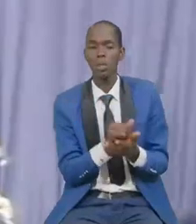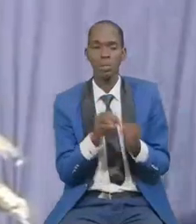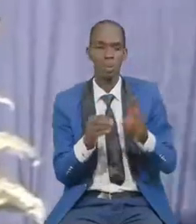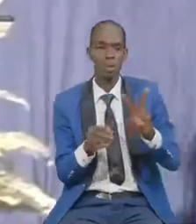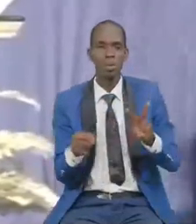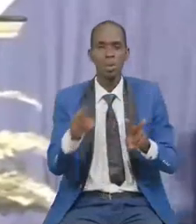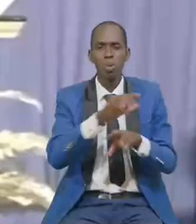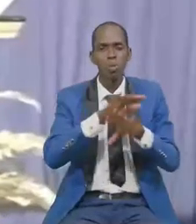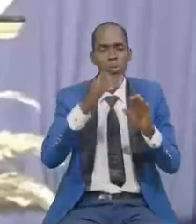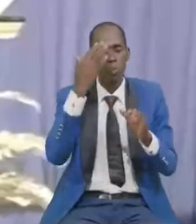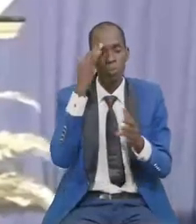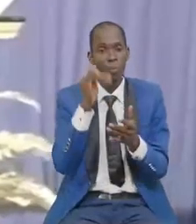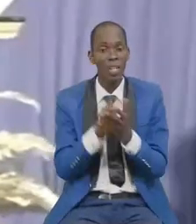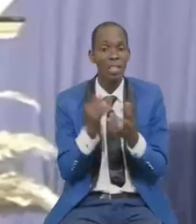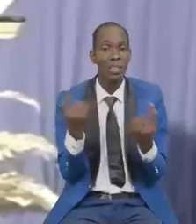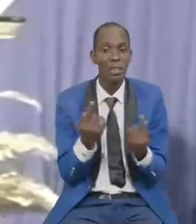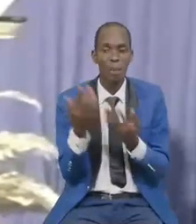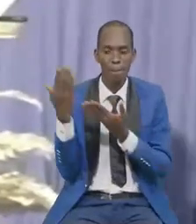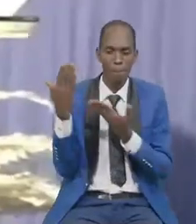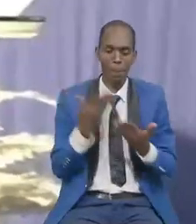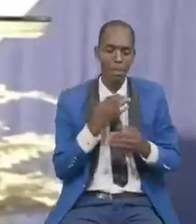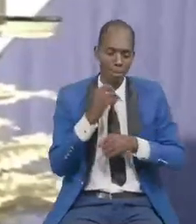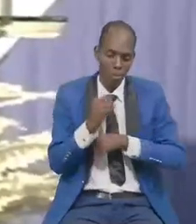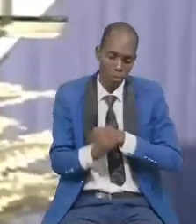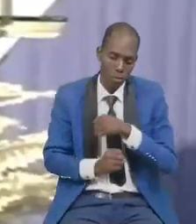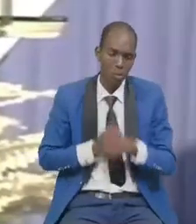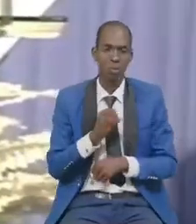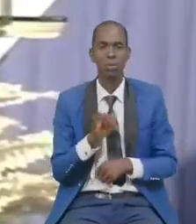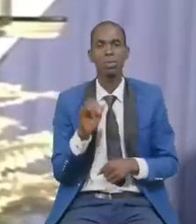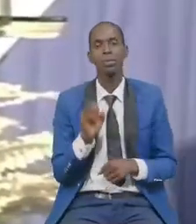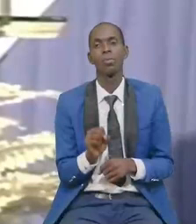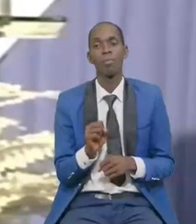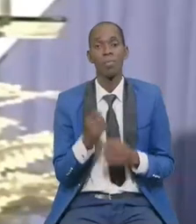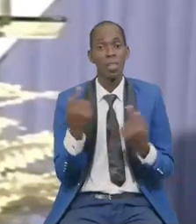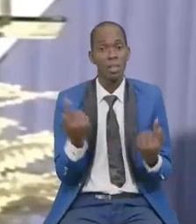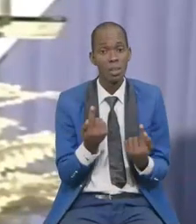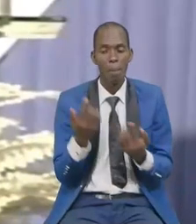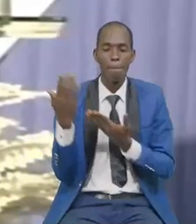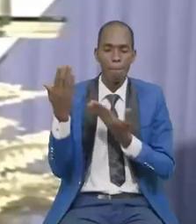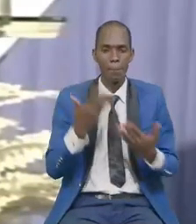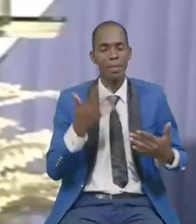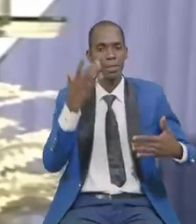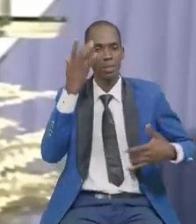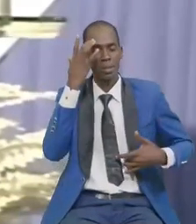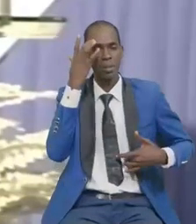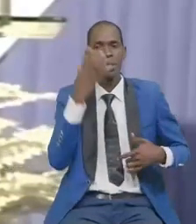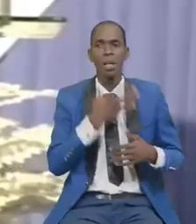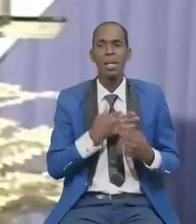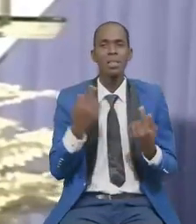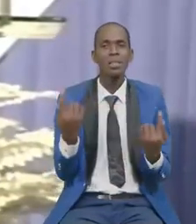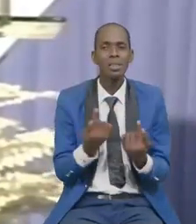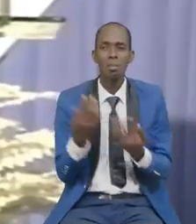le péché apporte la souffrance. Le péché apporte la maladie. Et le péché apporte